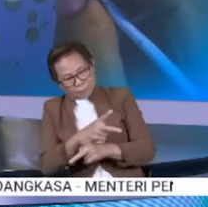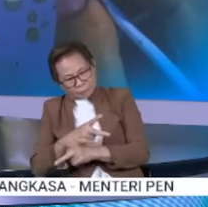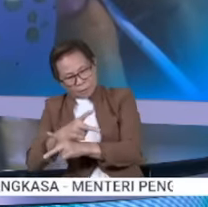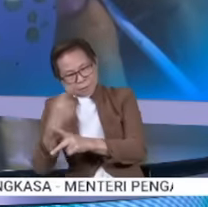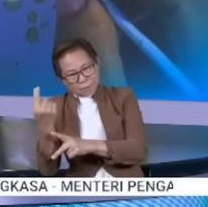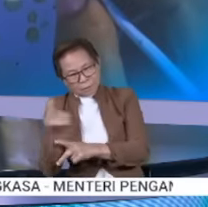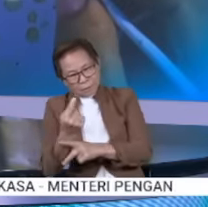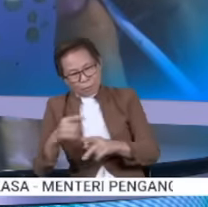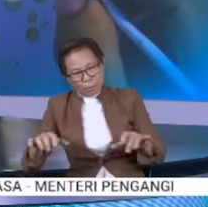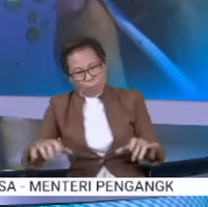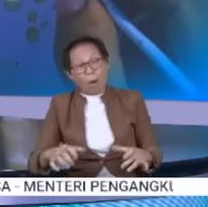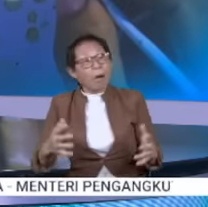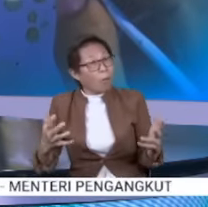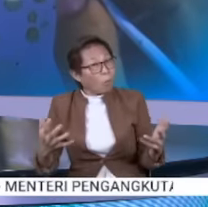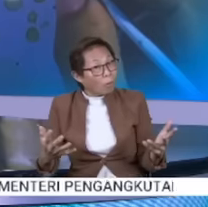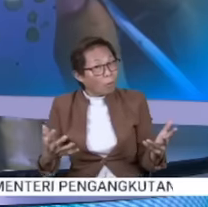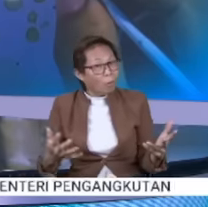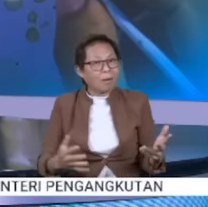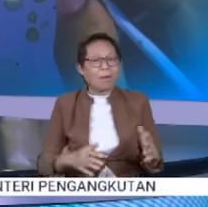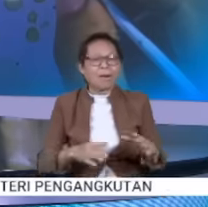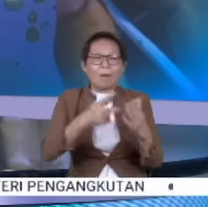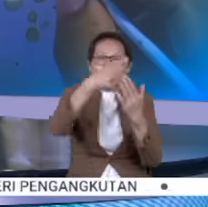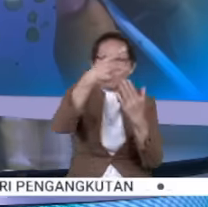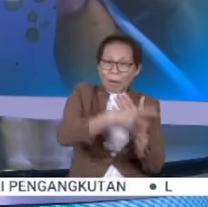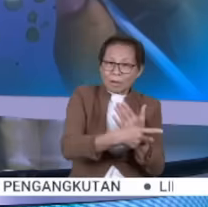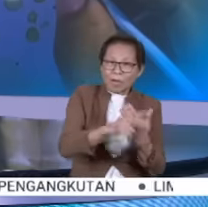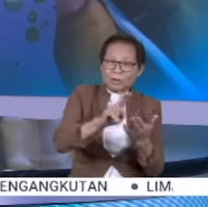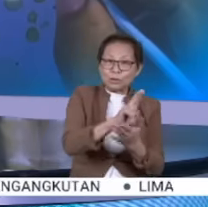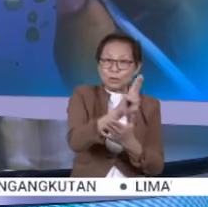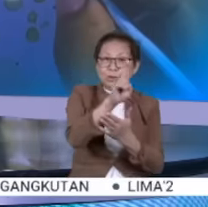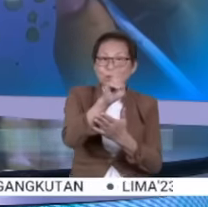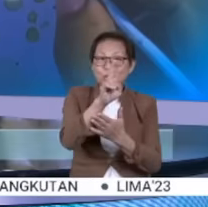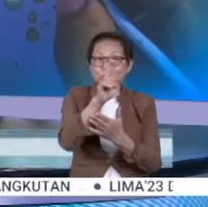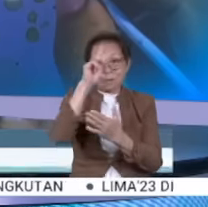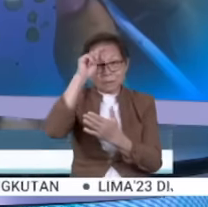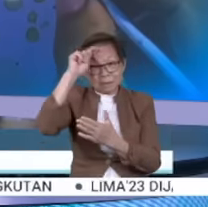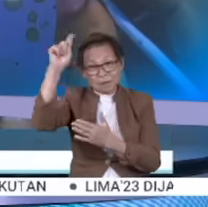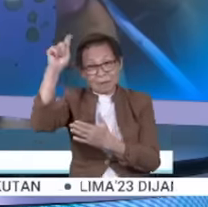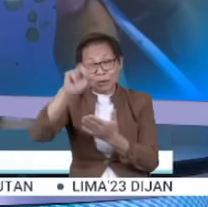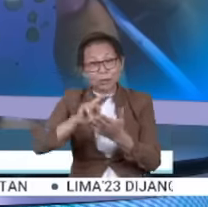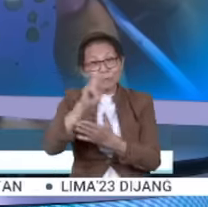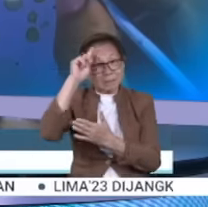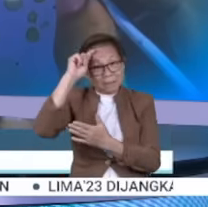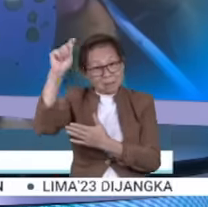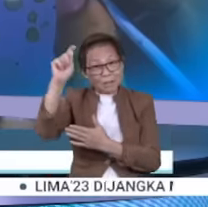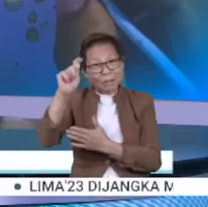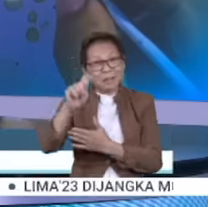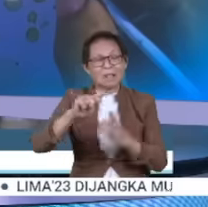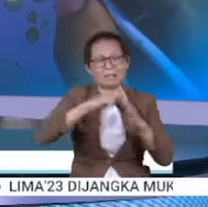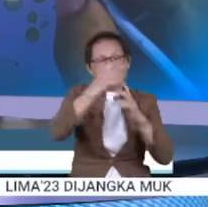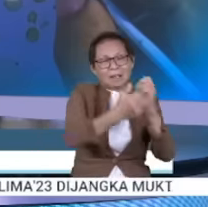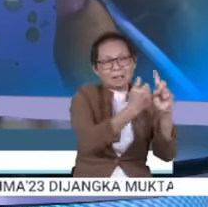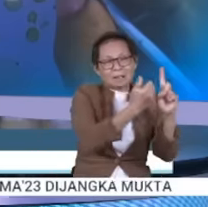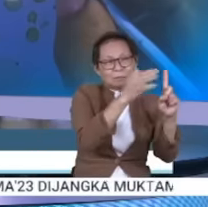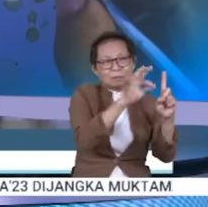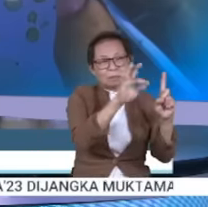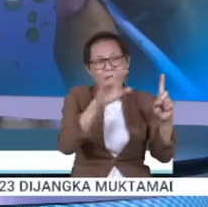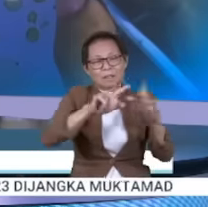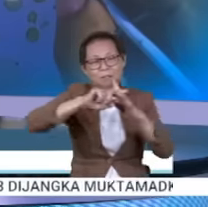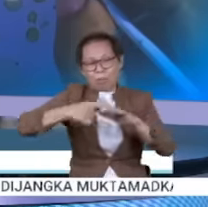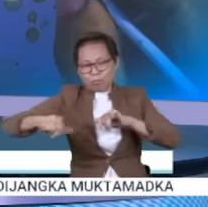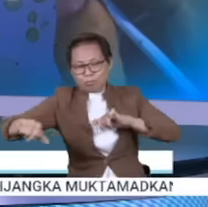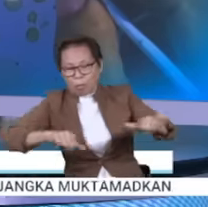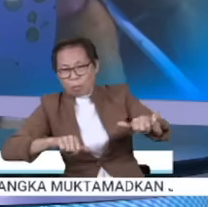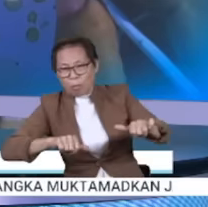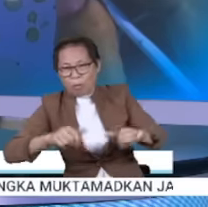santiase dijalankan antaranya nct Project University Malaysia sejak tahun 1993 dengan memulihkan